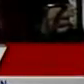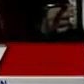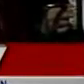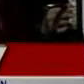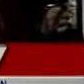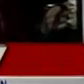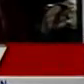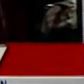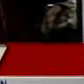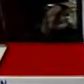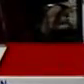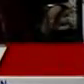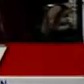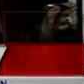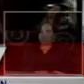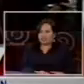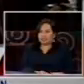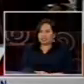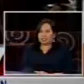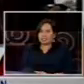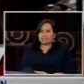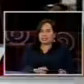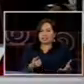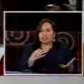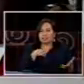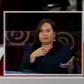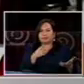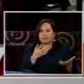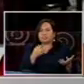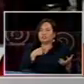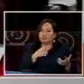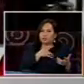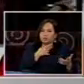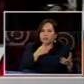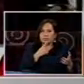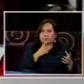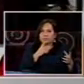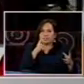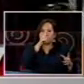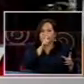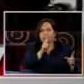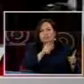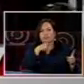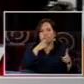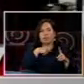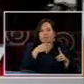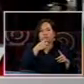pag-alis nung balak akusahan. At sabi nga ninyo itong Department Circular